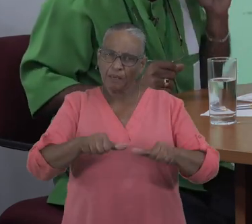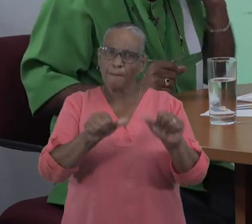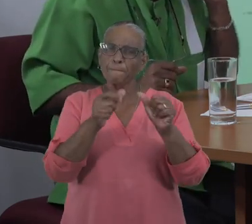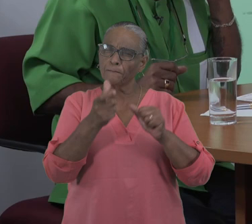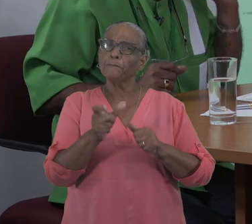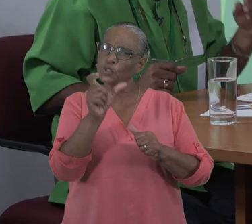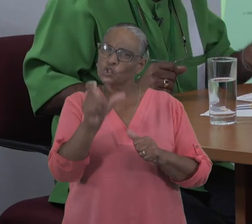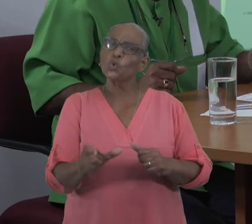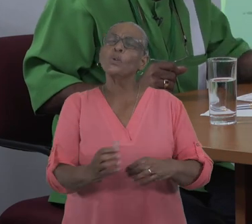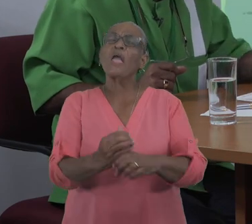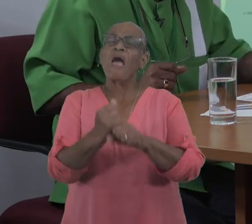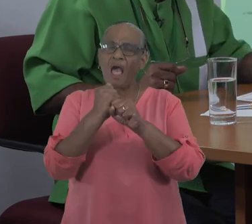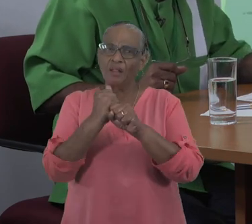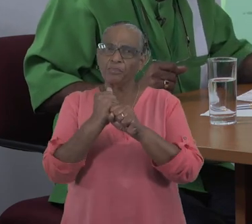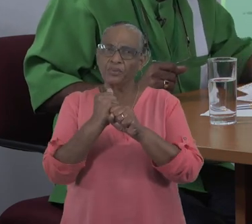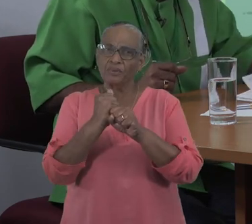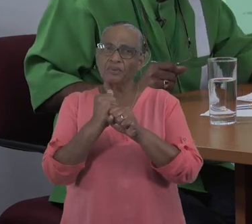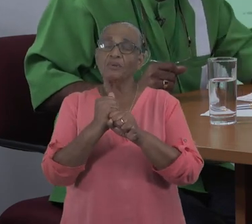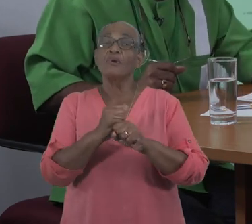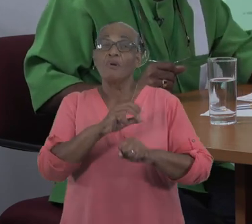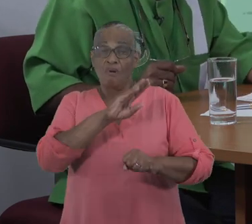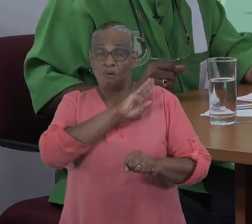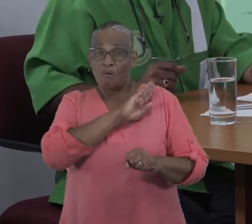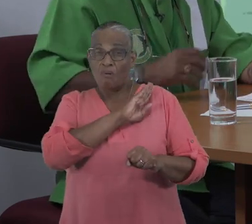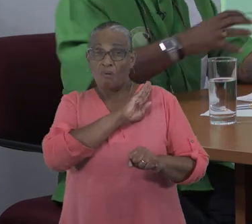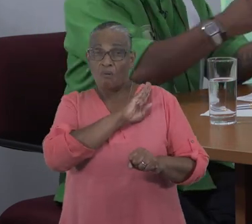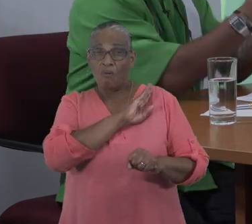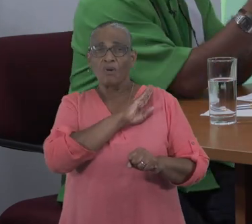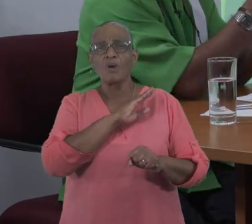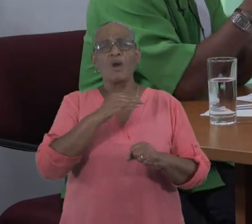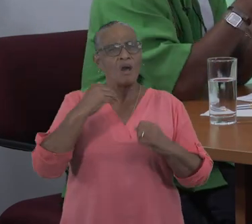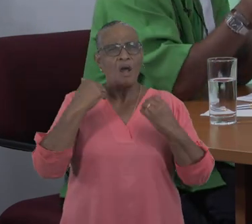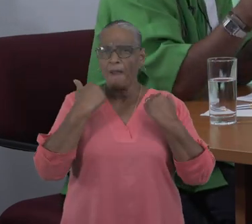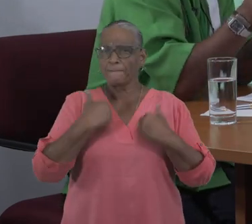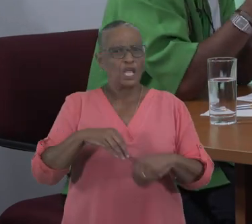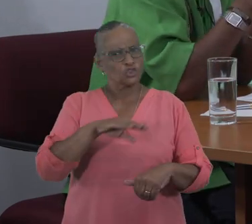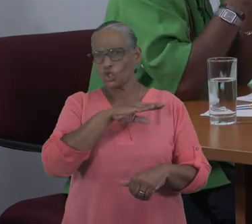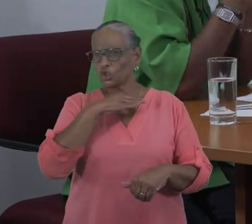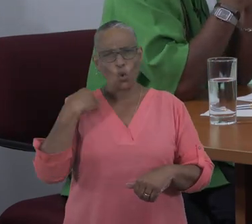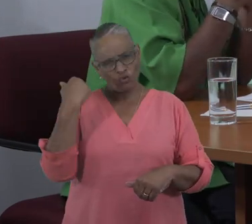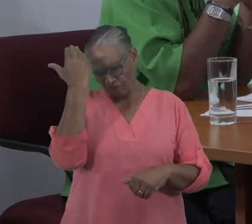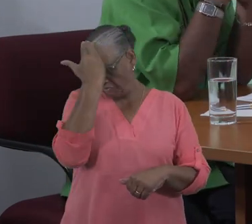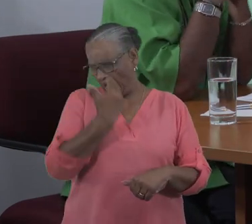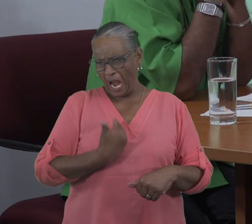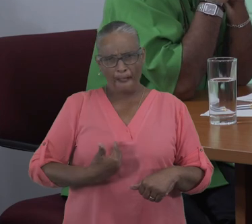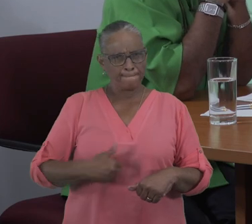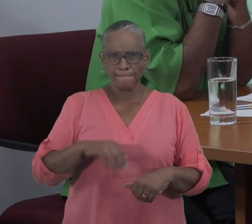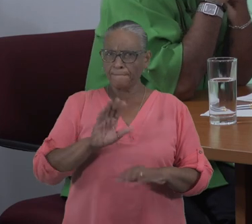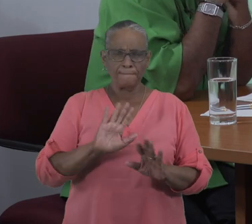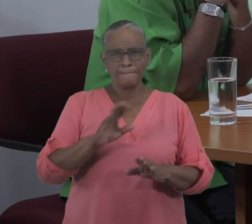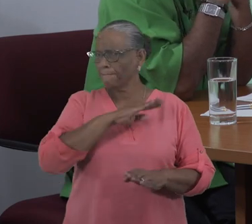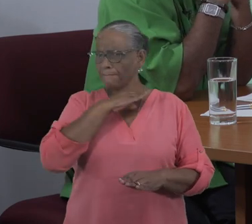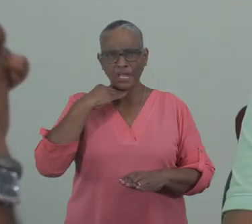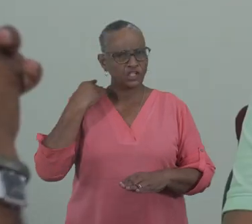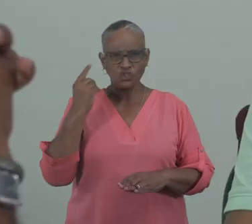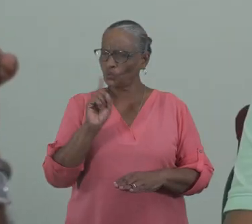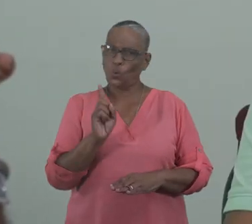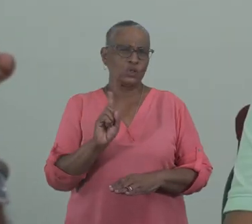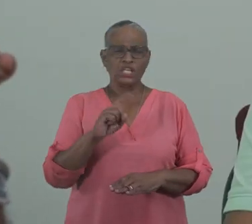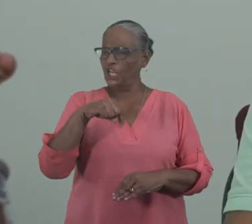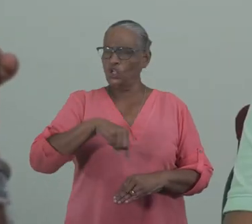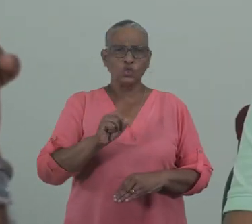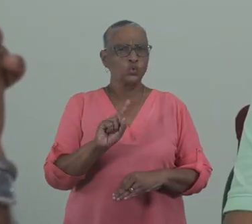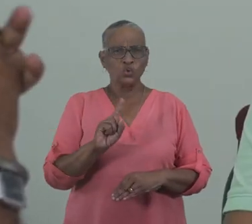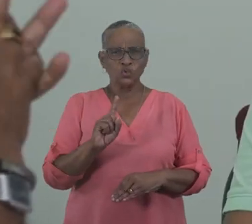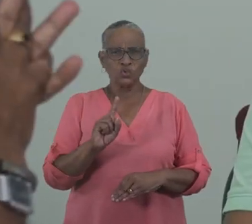belangrijk. Lek van je betakje. Oké, wat trouwens aan je lek zou takje, maar eigenlijk nou zo maar niet de voetbalroerte moro? Ik moet je eerlijk